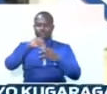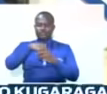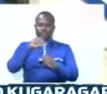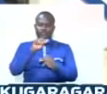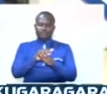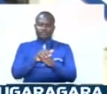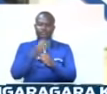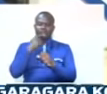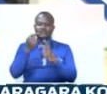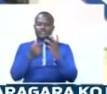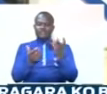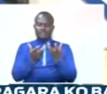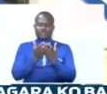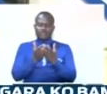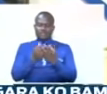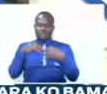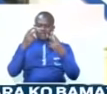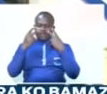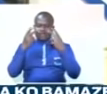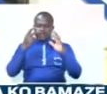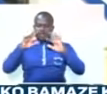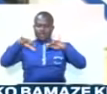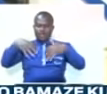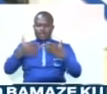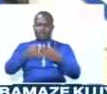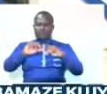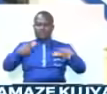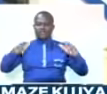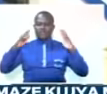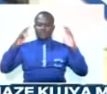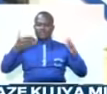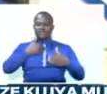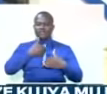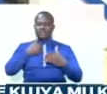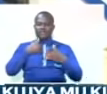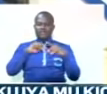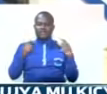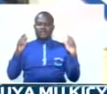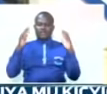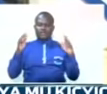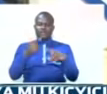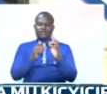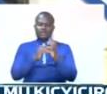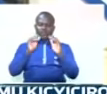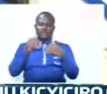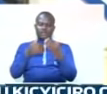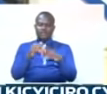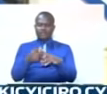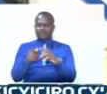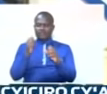ni ikijyanye no kureba uburyo ubutaka bunini bafite ubutaka bunini cyane kandi bafite n'ibihingwa bitandukanye